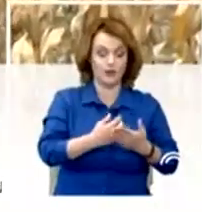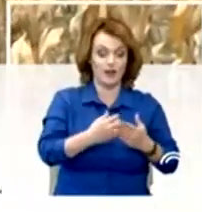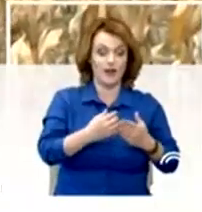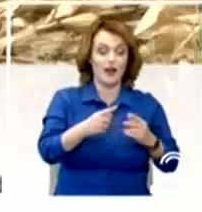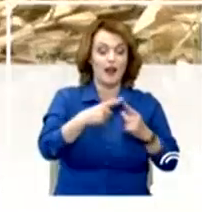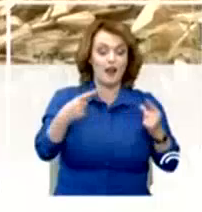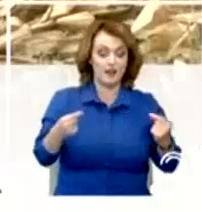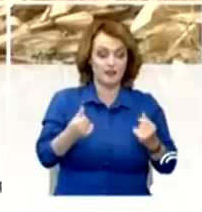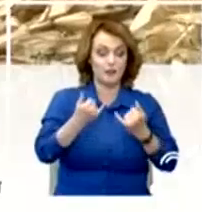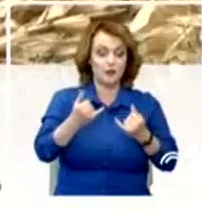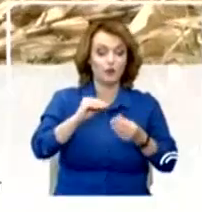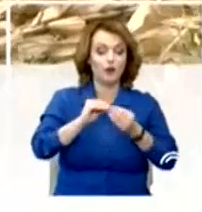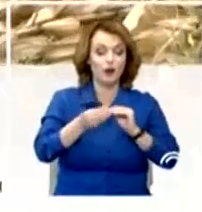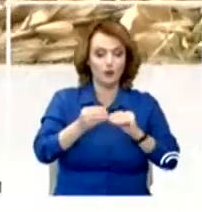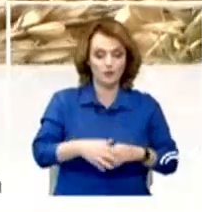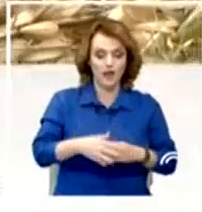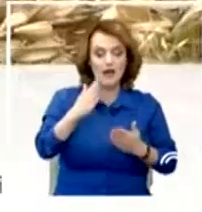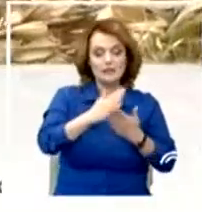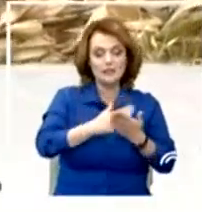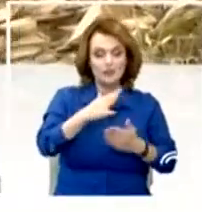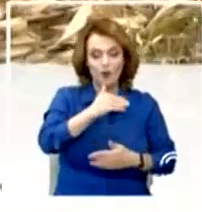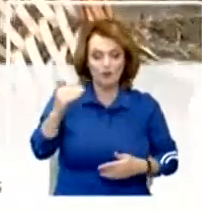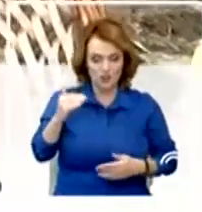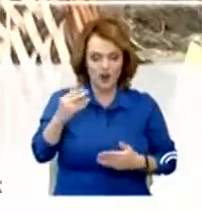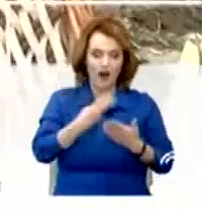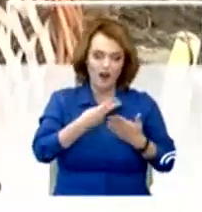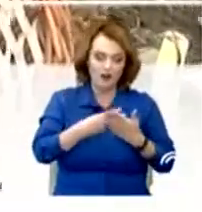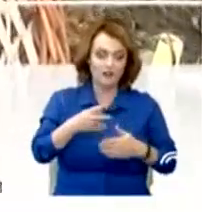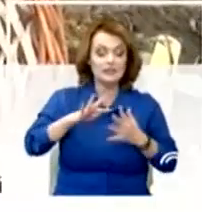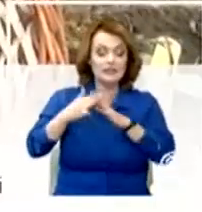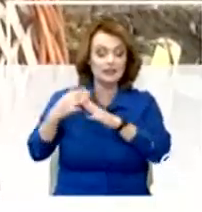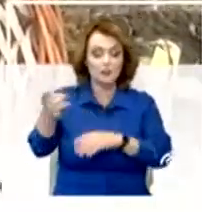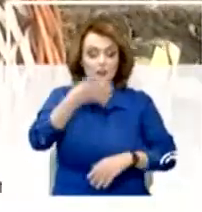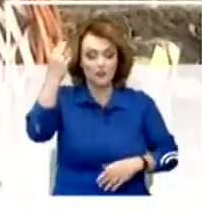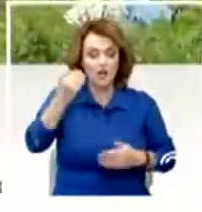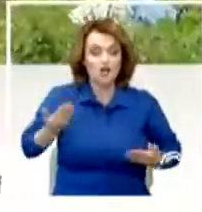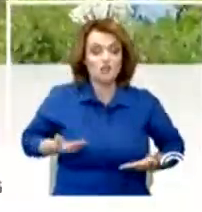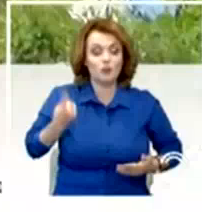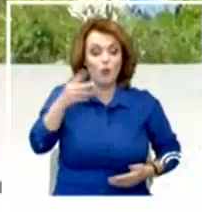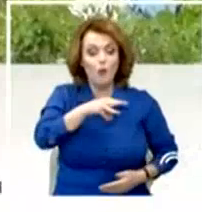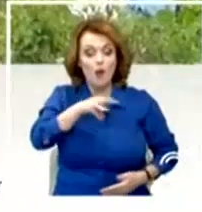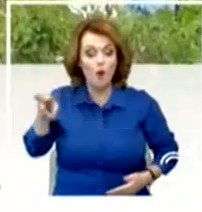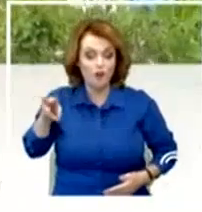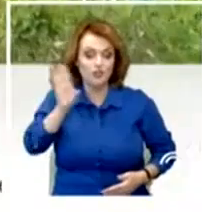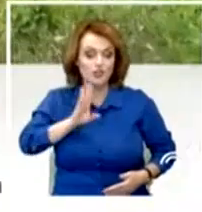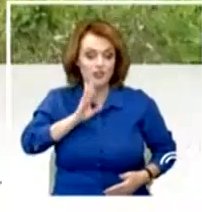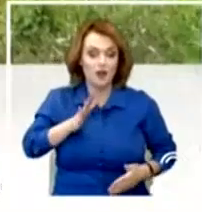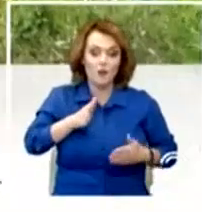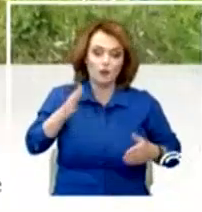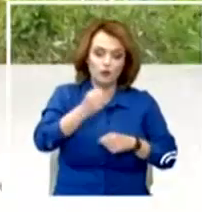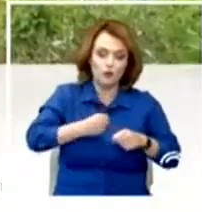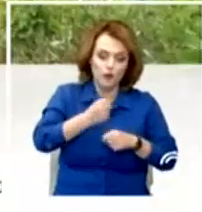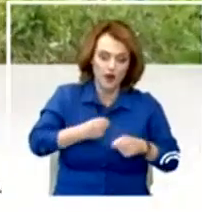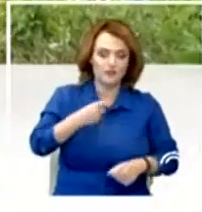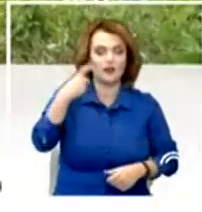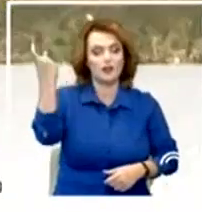pentru plăcinte. Statisticile oficiale arată că în satele din Republica Moldova locuiesc peste 1 milion de femei. Majoritatea lucrează în domenii